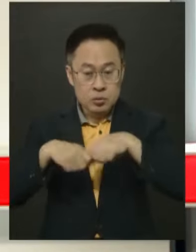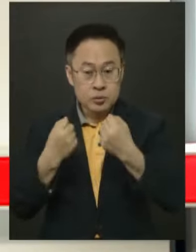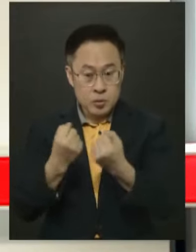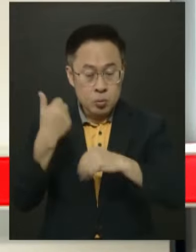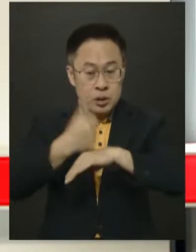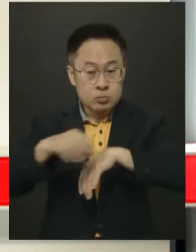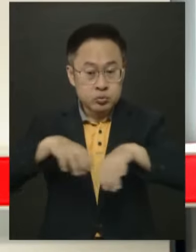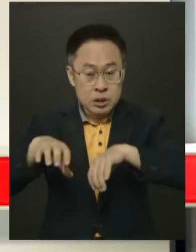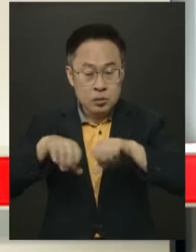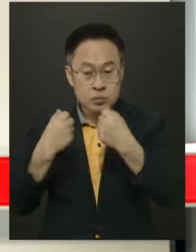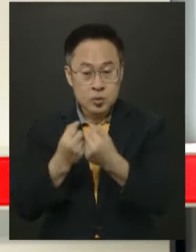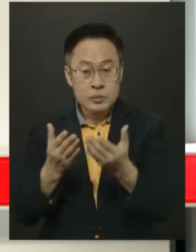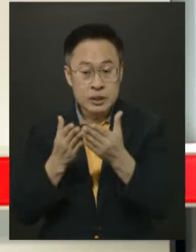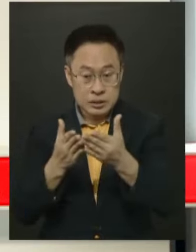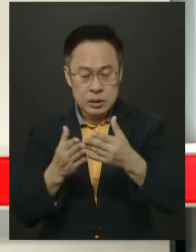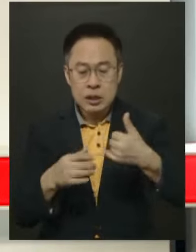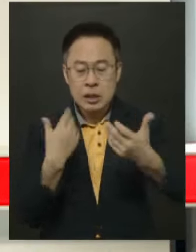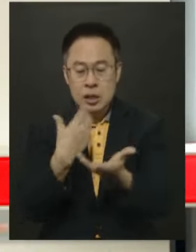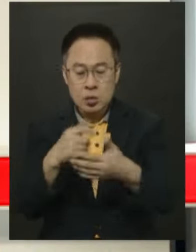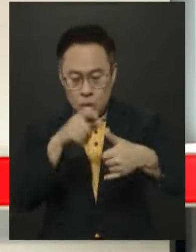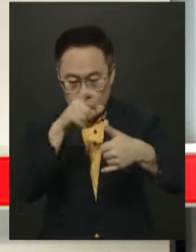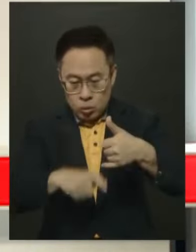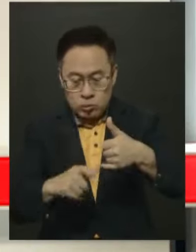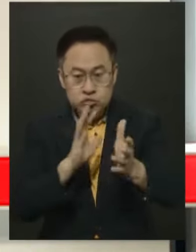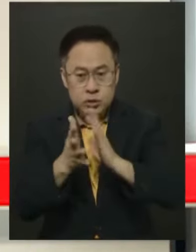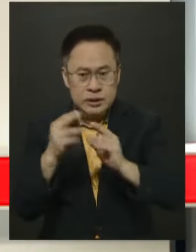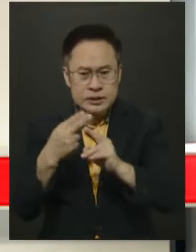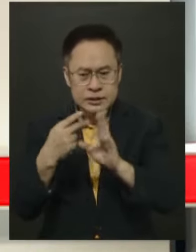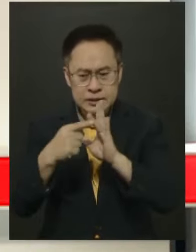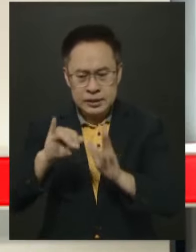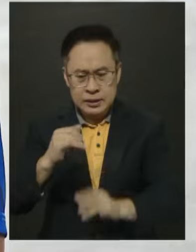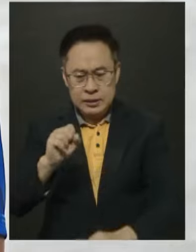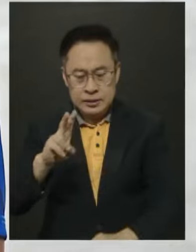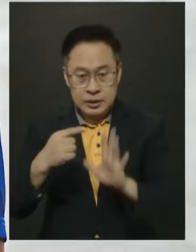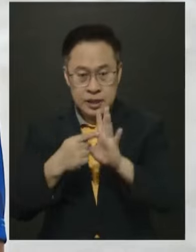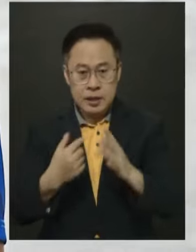ASM ก็บอกว่าสภาพร่างกายของเจษฎาชูเดชนะตอนนี้ 100% แล้วค่ะ